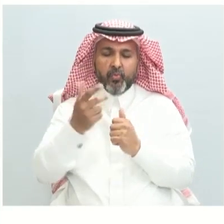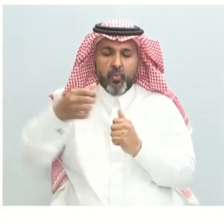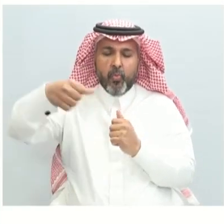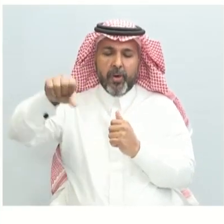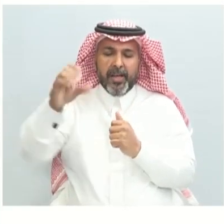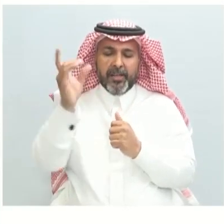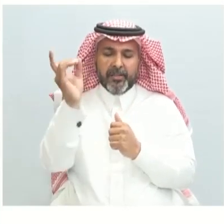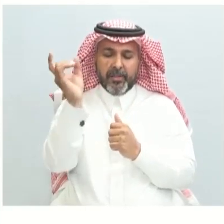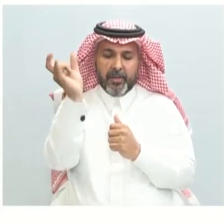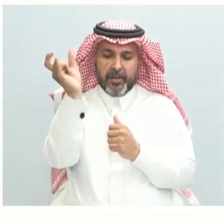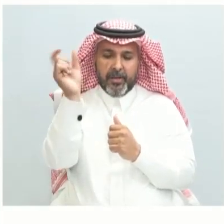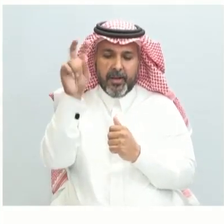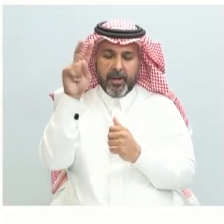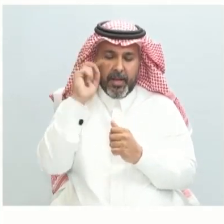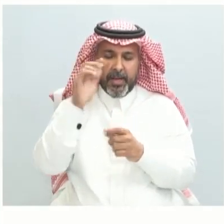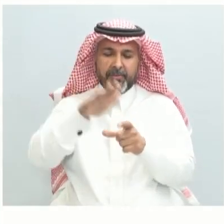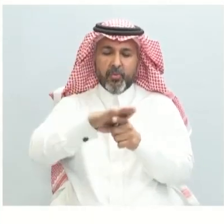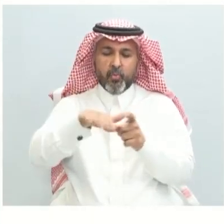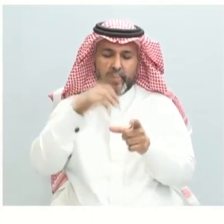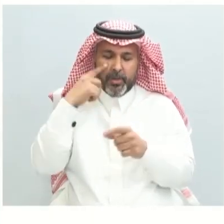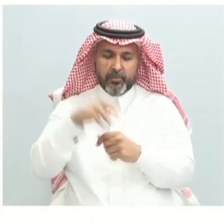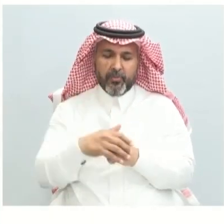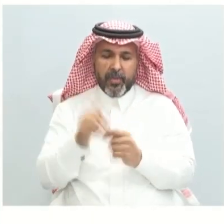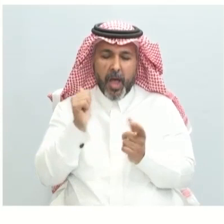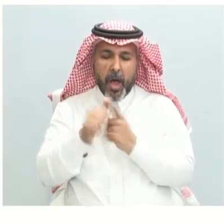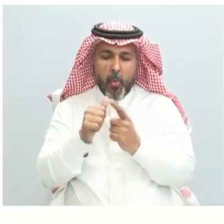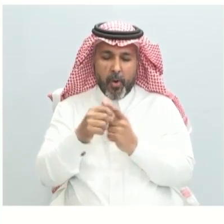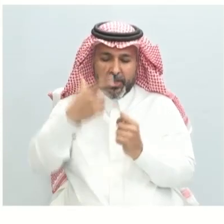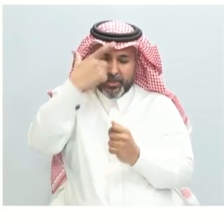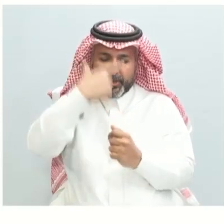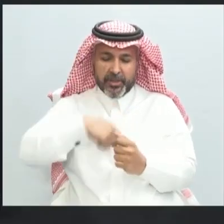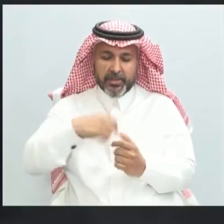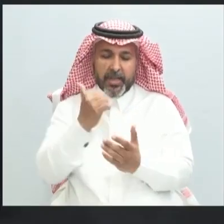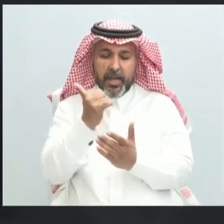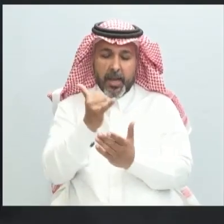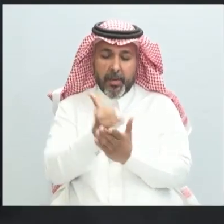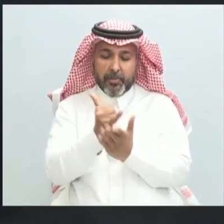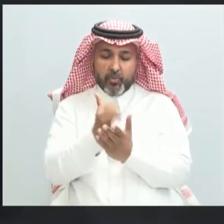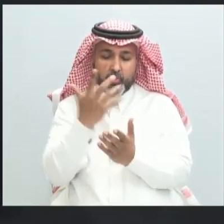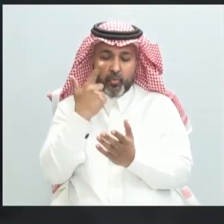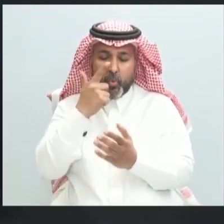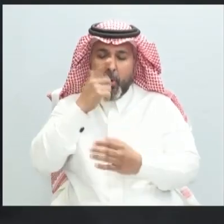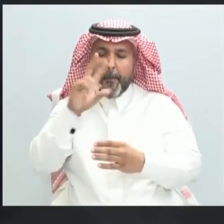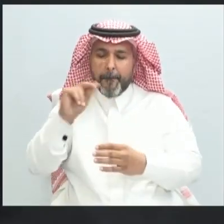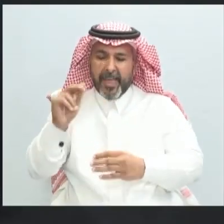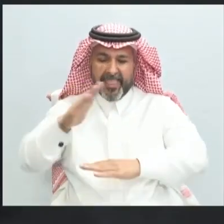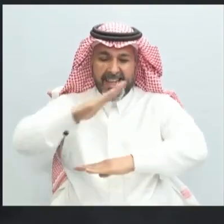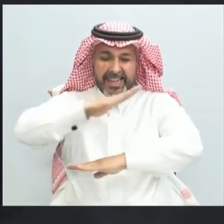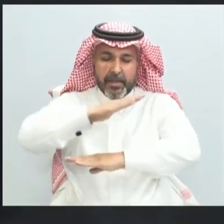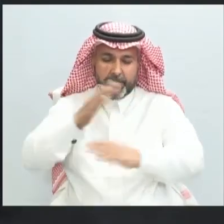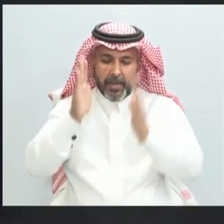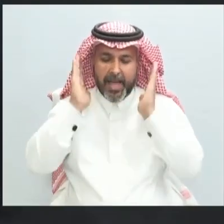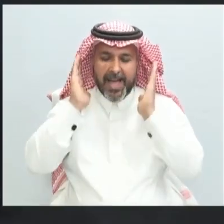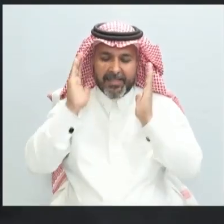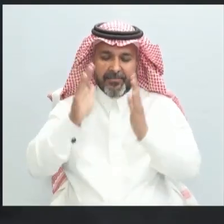عليها مثال المحافظه على الصلوات المفروضه وهي مسؤوليتك انت الشخصيه المحافظه على